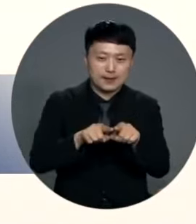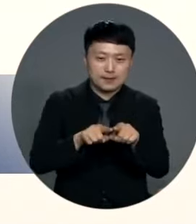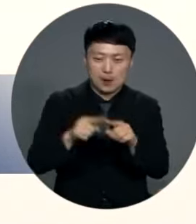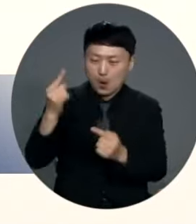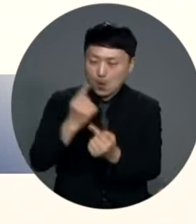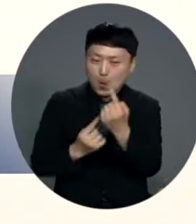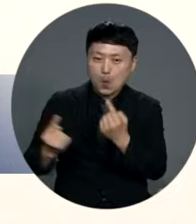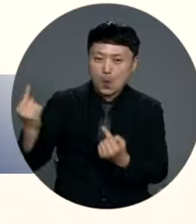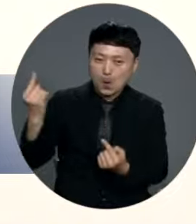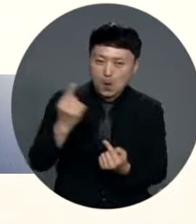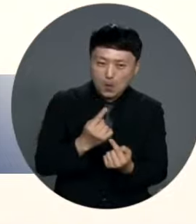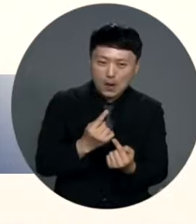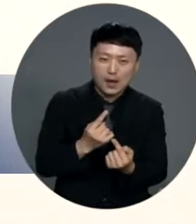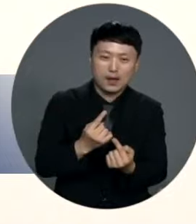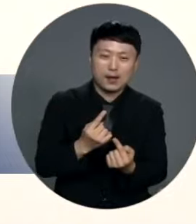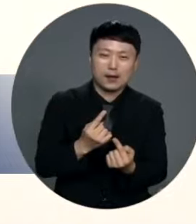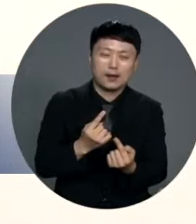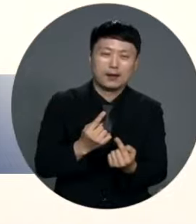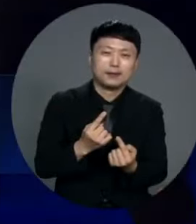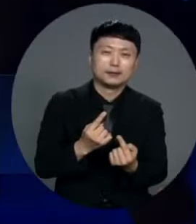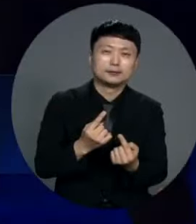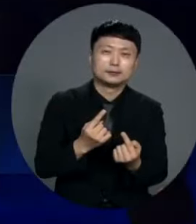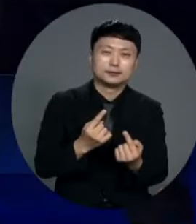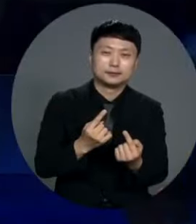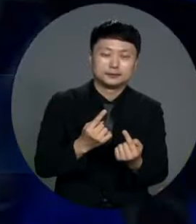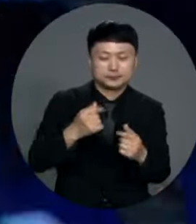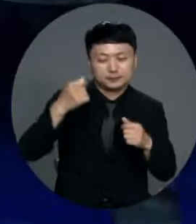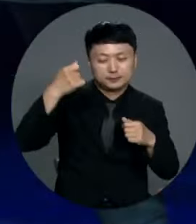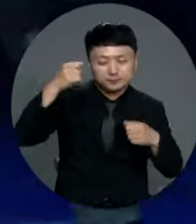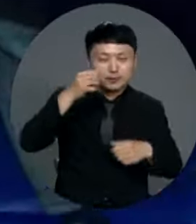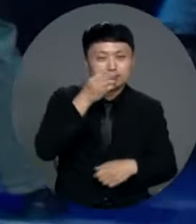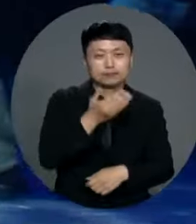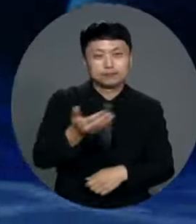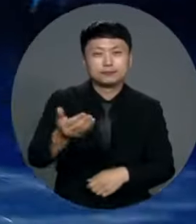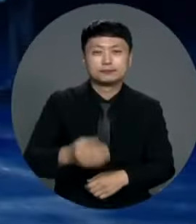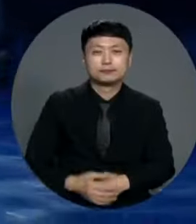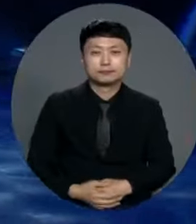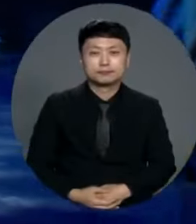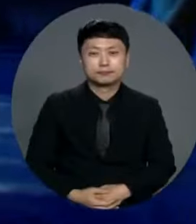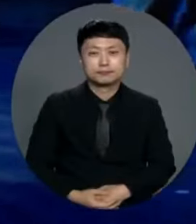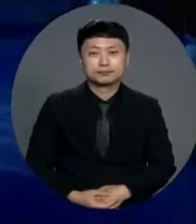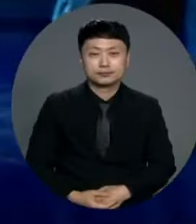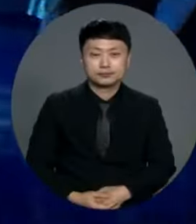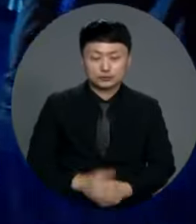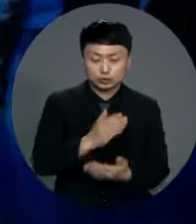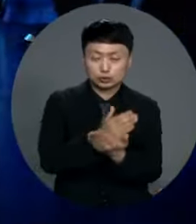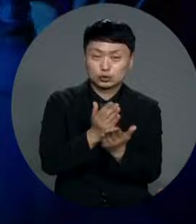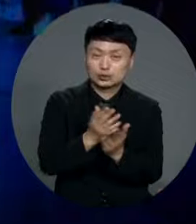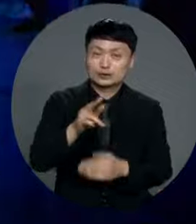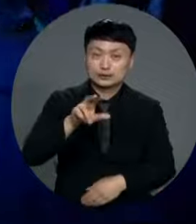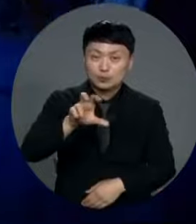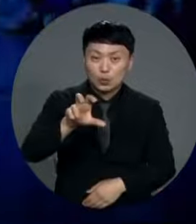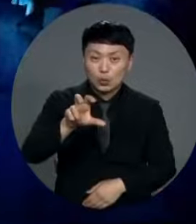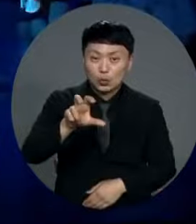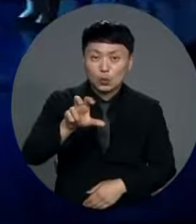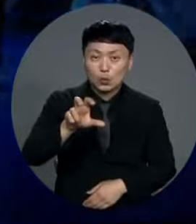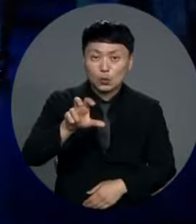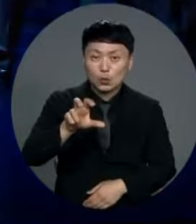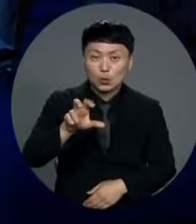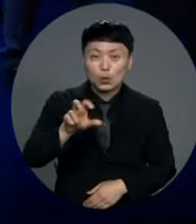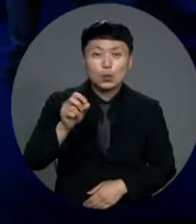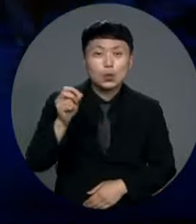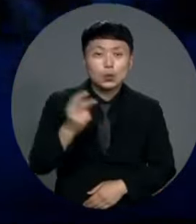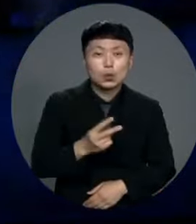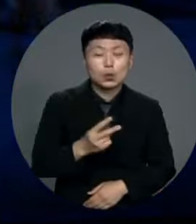뮤지컬보다도 싸게 볼 수 있는 이런 프로그램을. 딤프가 준비한 25개 뮤지컬 말고도